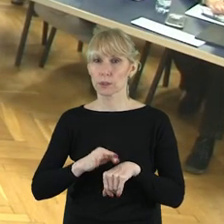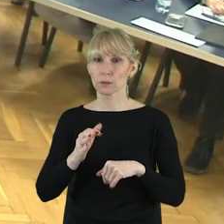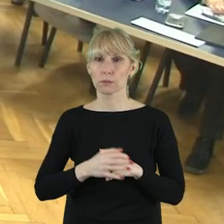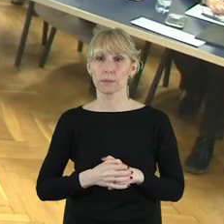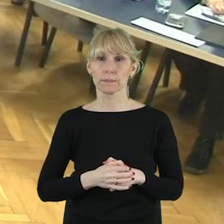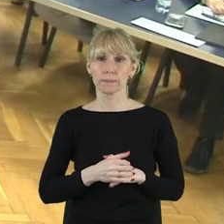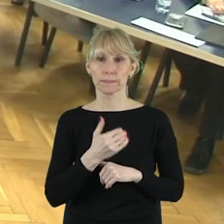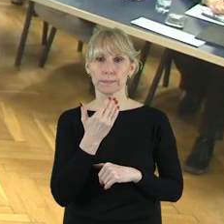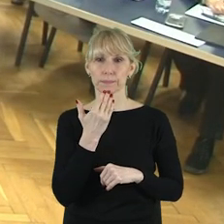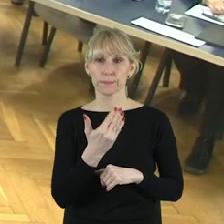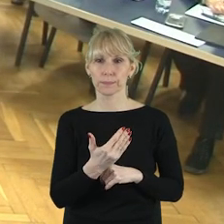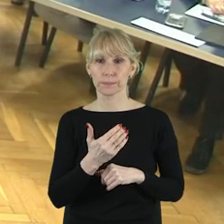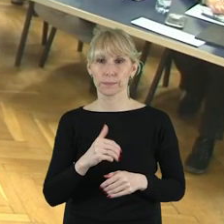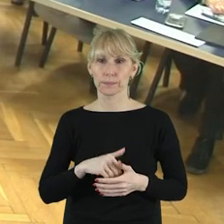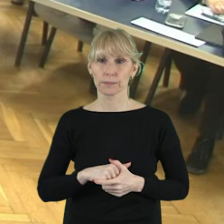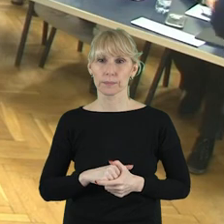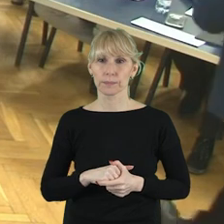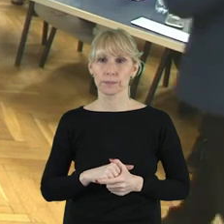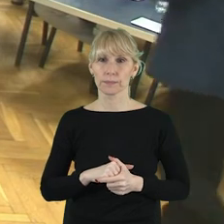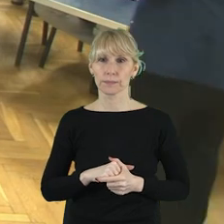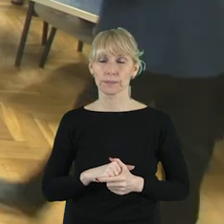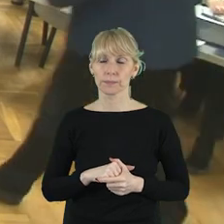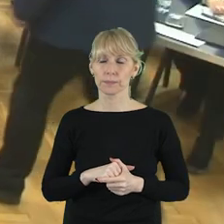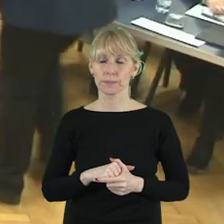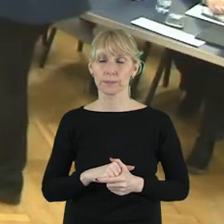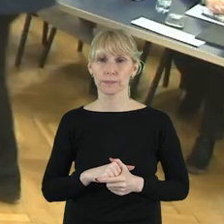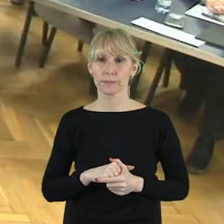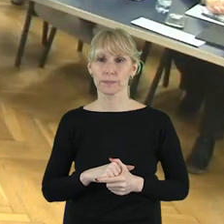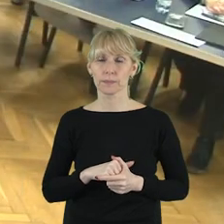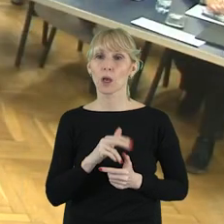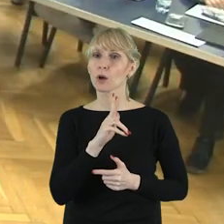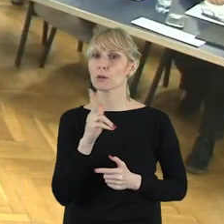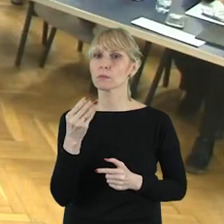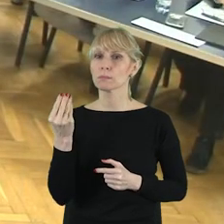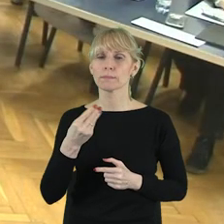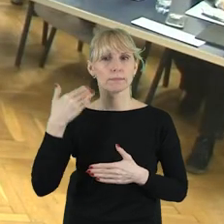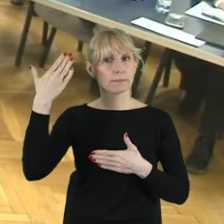Dziękuję bardzo. Czy ktoś z Państwa radnych ma jeszcze? Proszę bardzo. Pani radna Jolanta Ziębak-Zik.